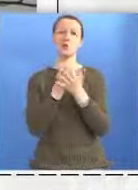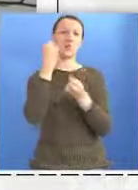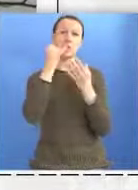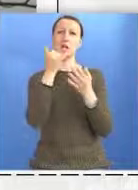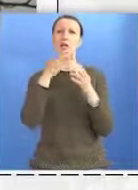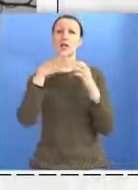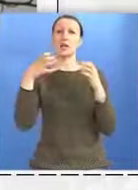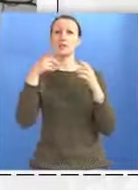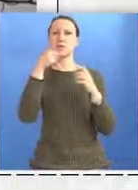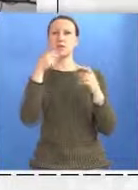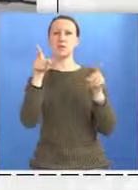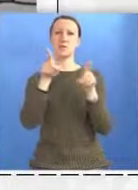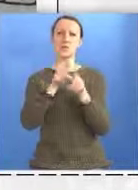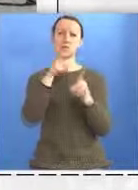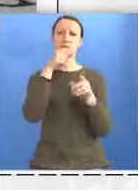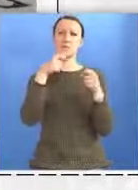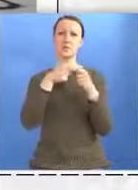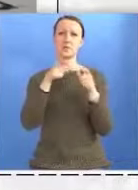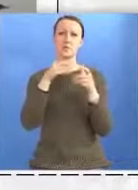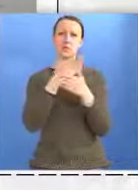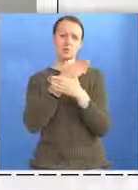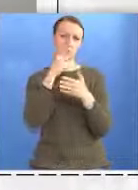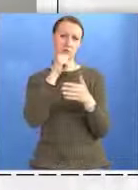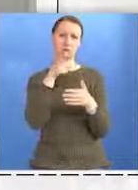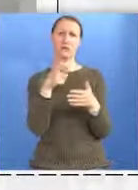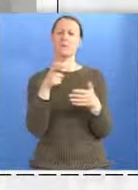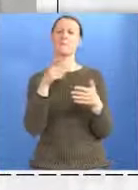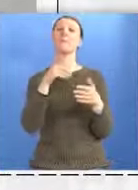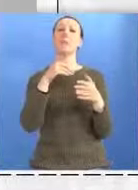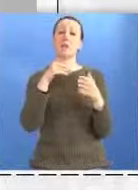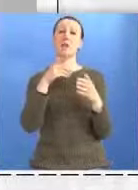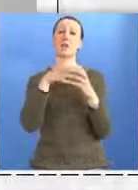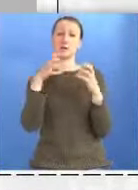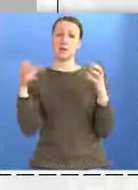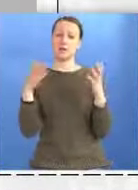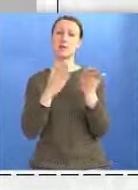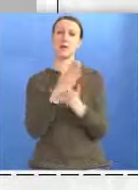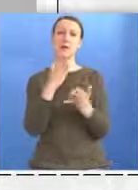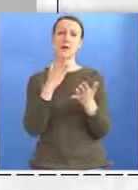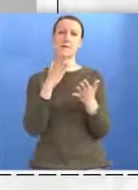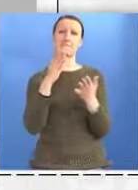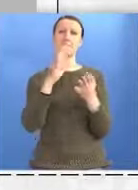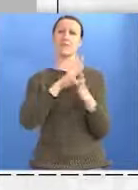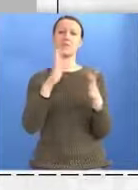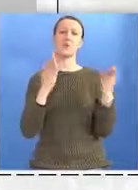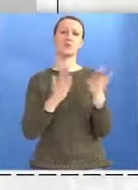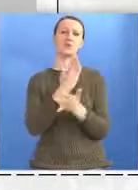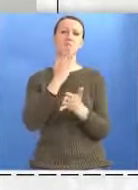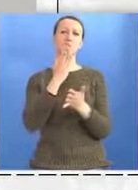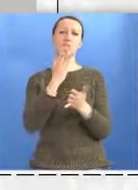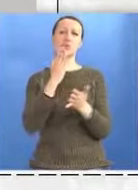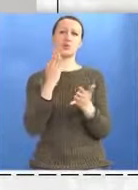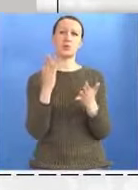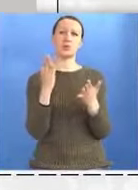ideje ili ćete nastaviti ovaj ciklus vezan uz vodu? Ciklus ću svakako nastaviti, ali to se stvarno sve spontano